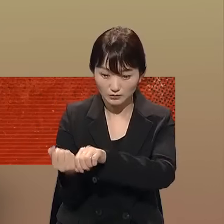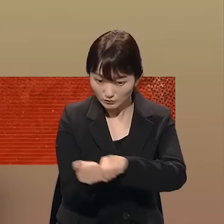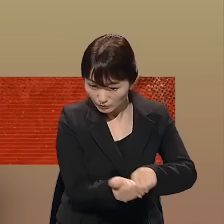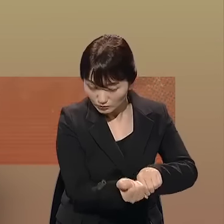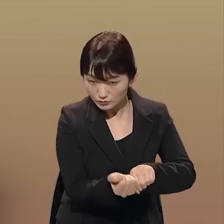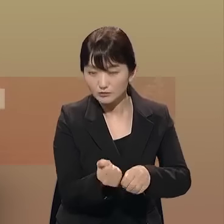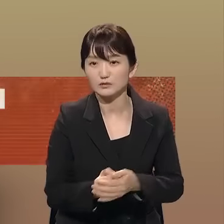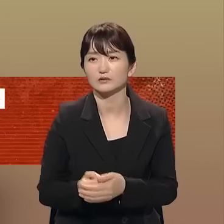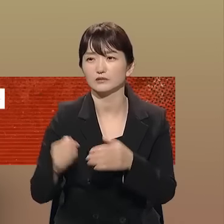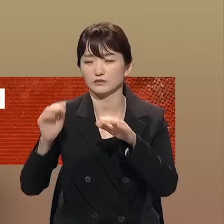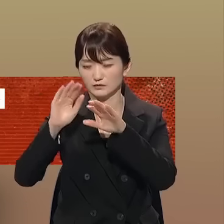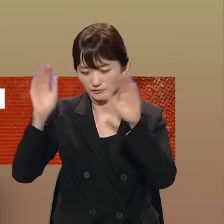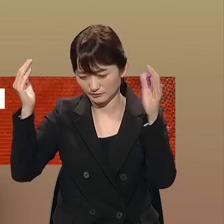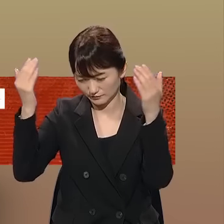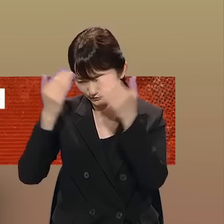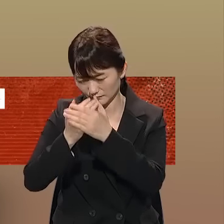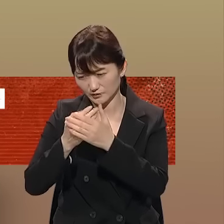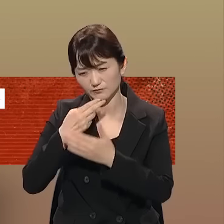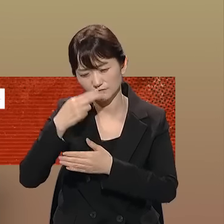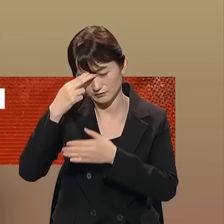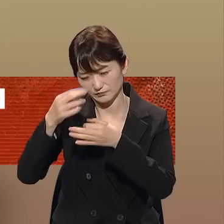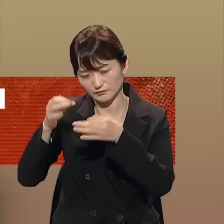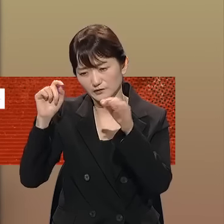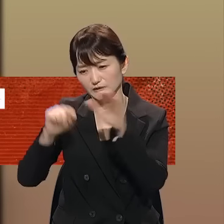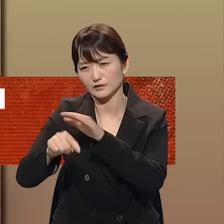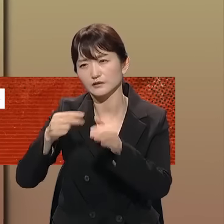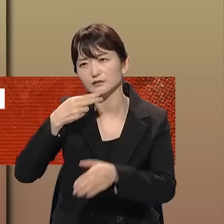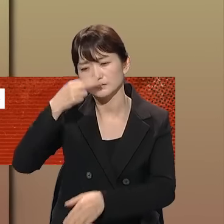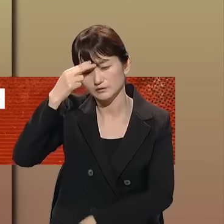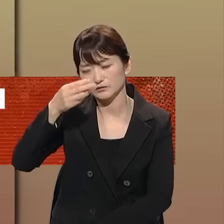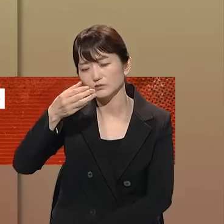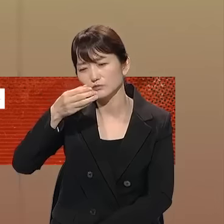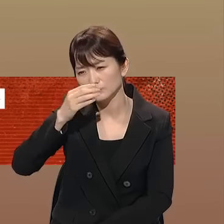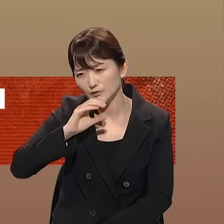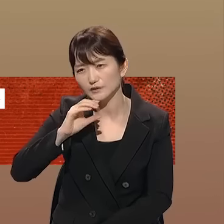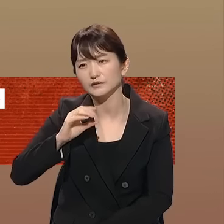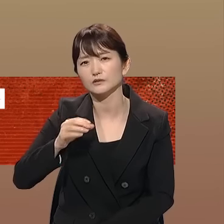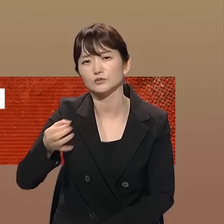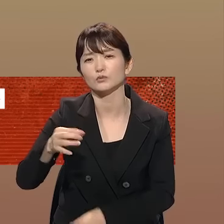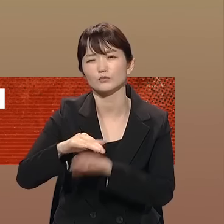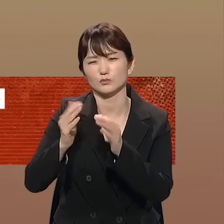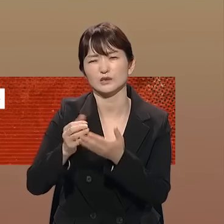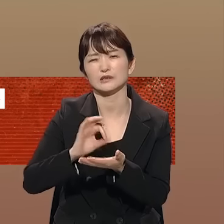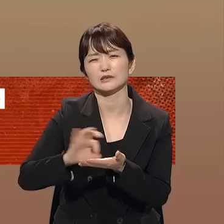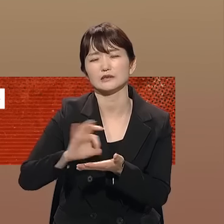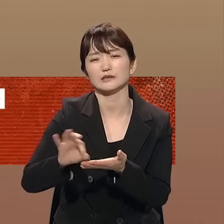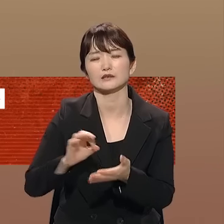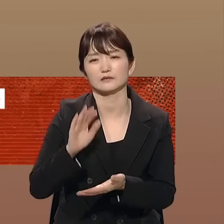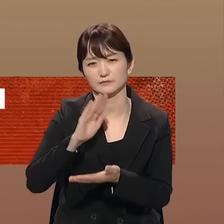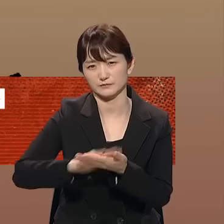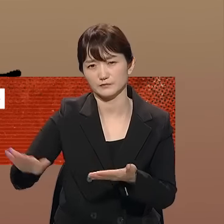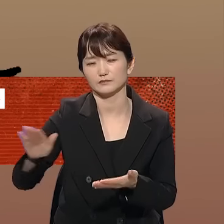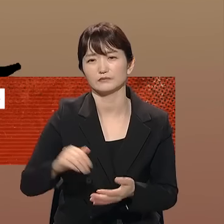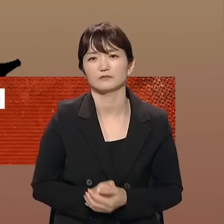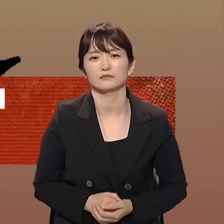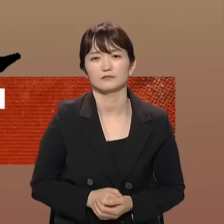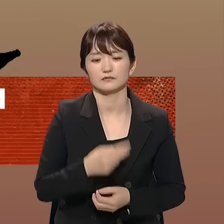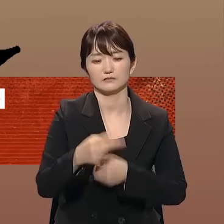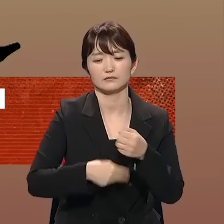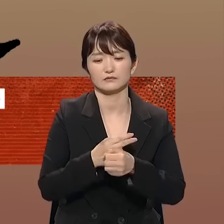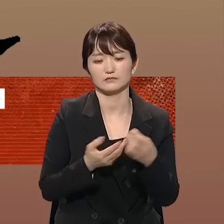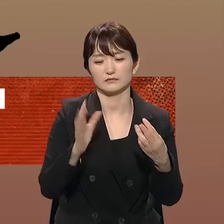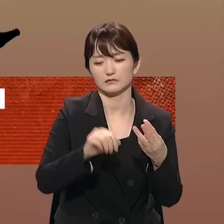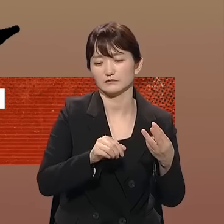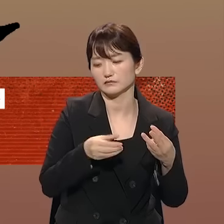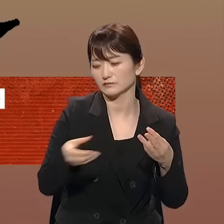가고요 밤에는 술집에서 술마시러 다녔던 겁니다 그러느라고 그 돈을 다 썼던 거예요 그러니까 3억원을 지금 2년 동안 줬는데